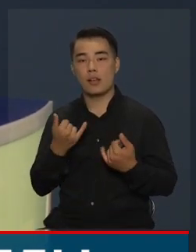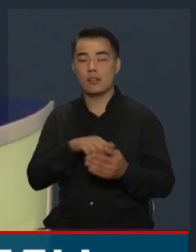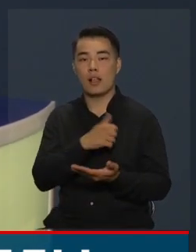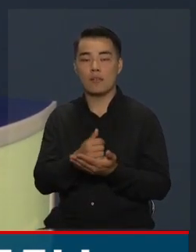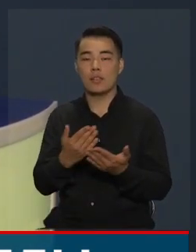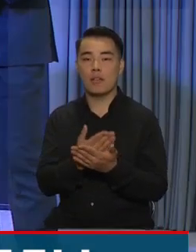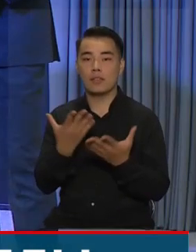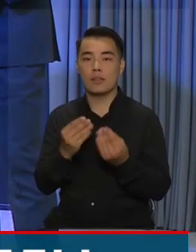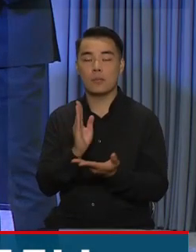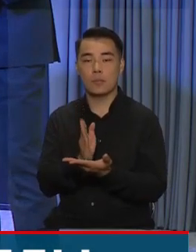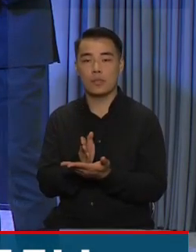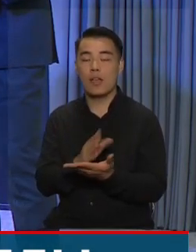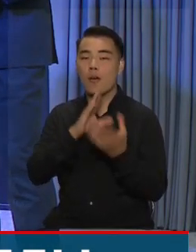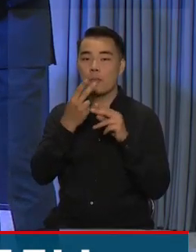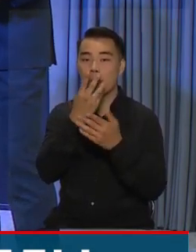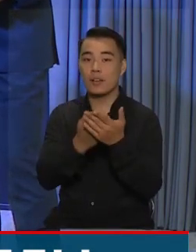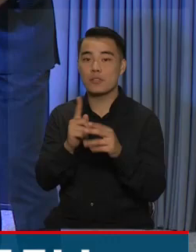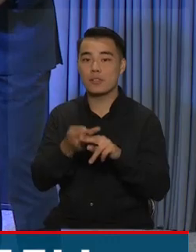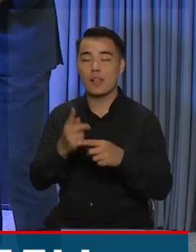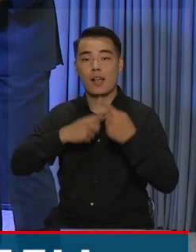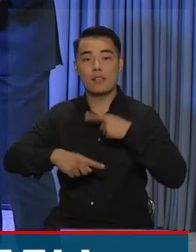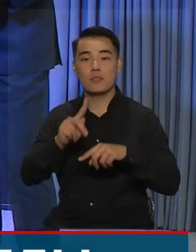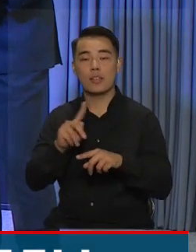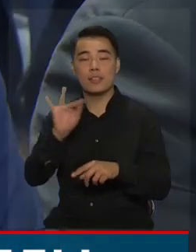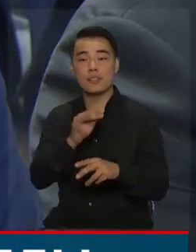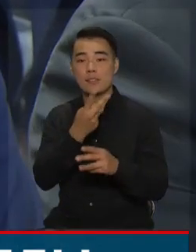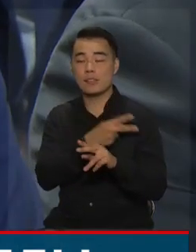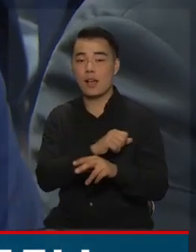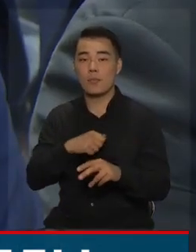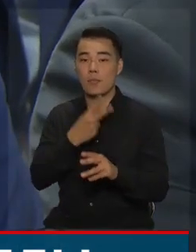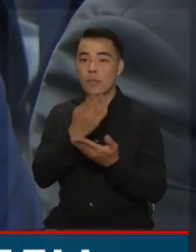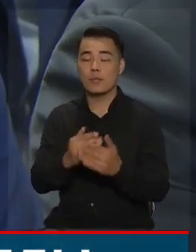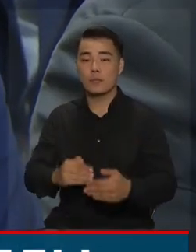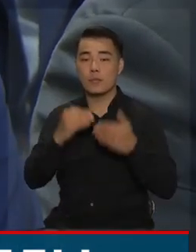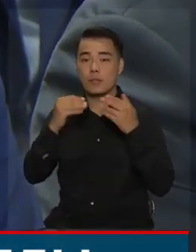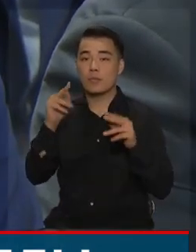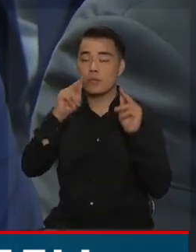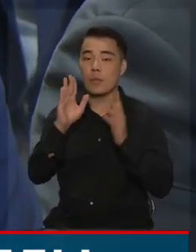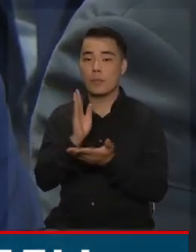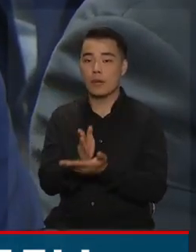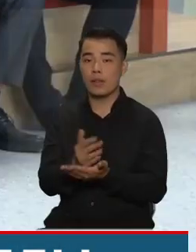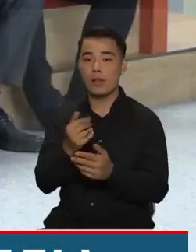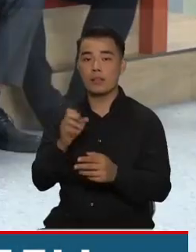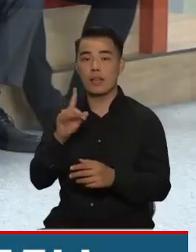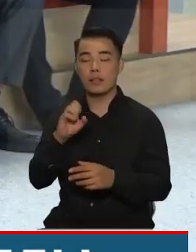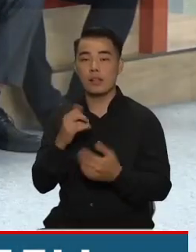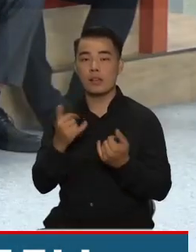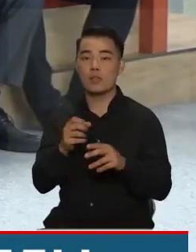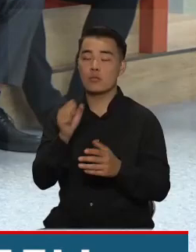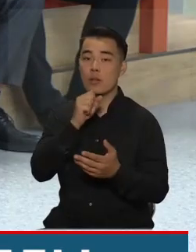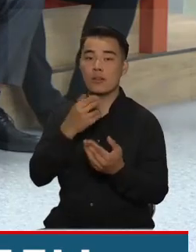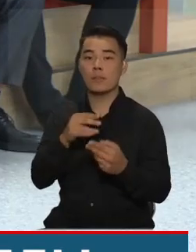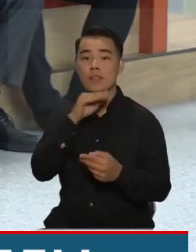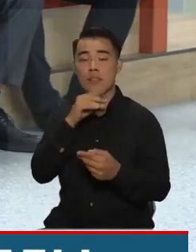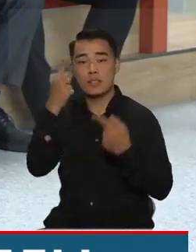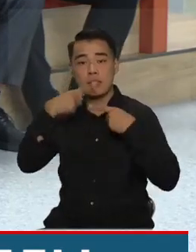главным новостям дня. Дәріс берушілерде тиісінше дүниежүзіндегі беделді жоғары оқу орындарының түлектері. Олар дата журналистика, медиа